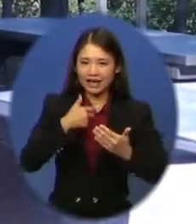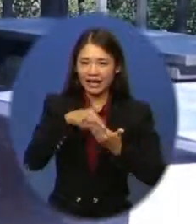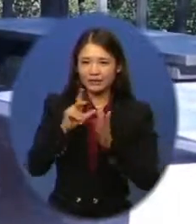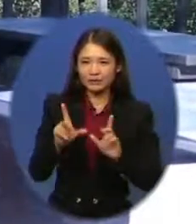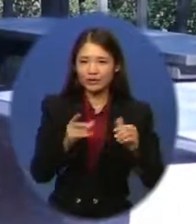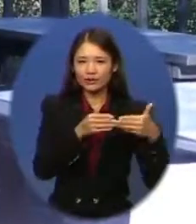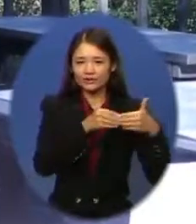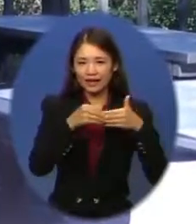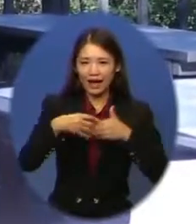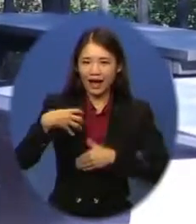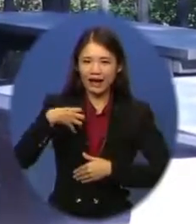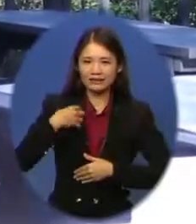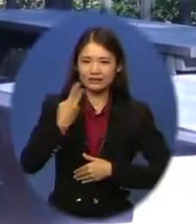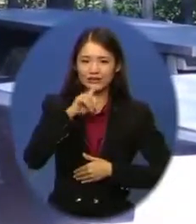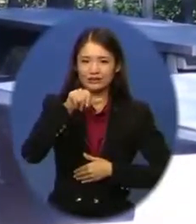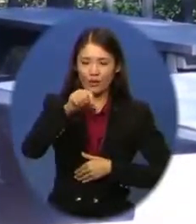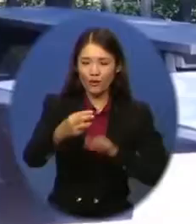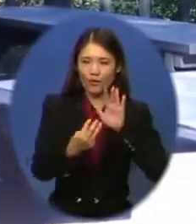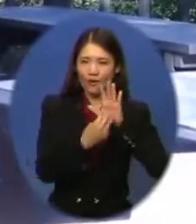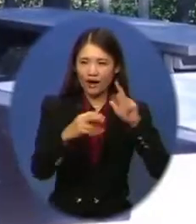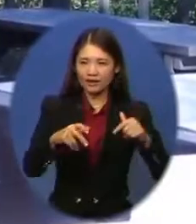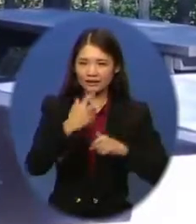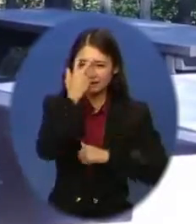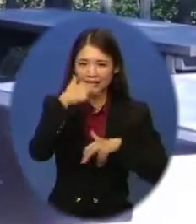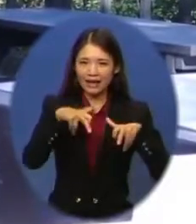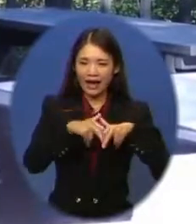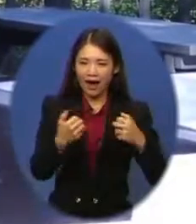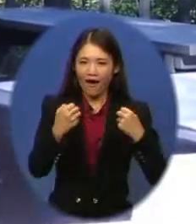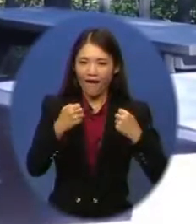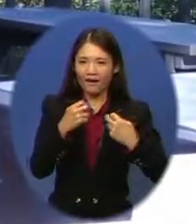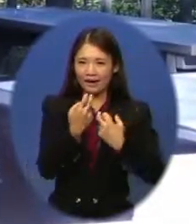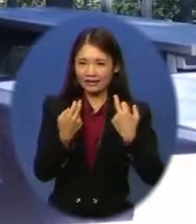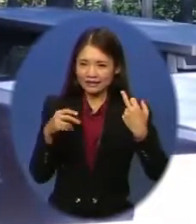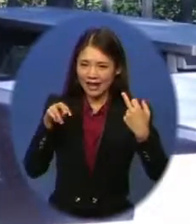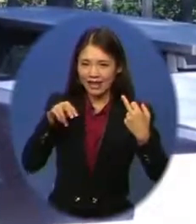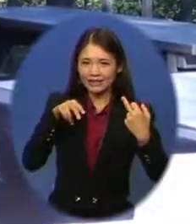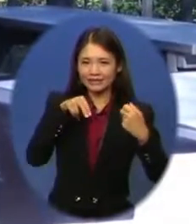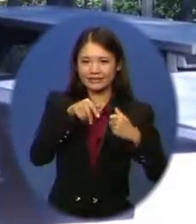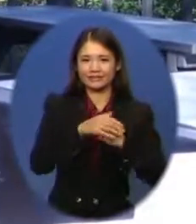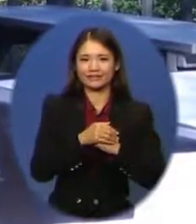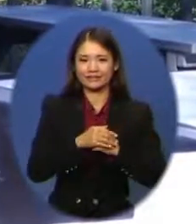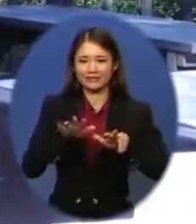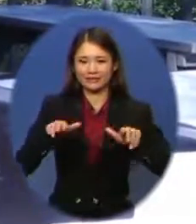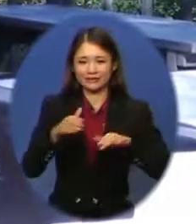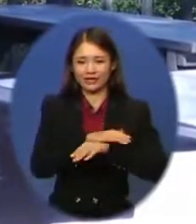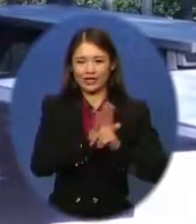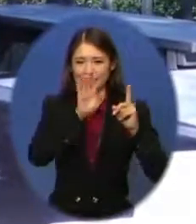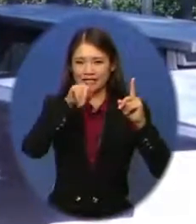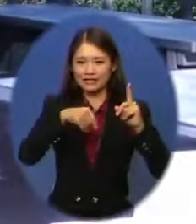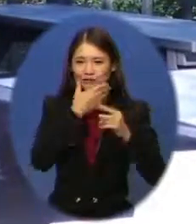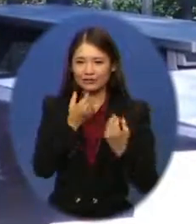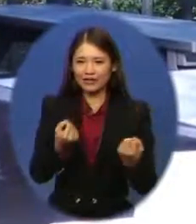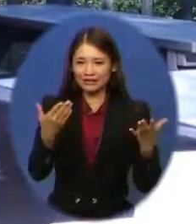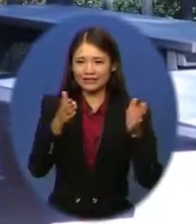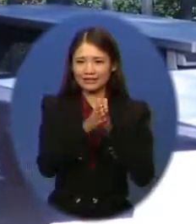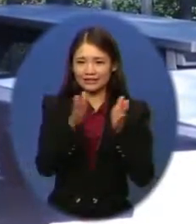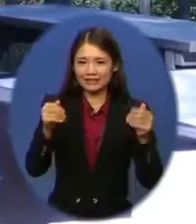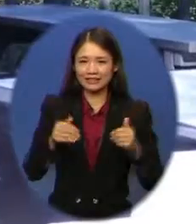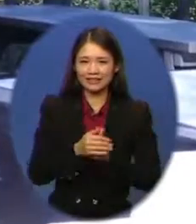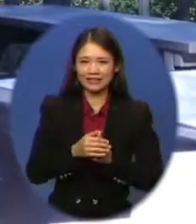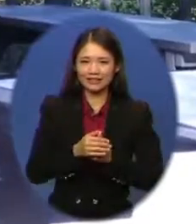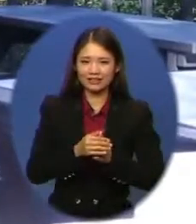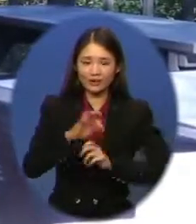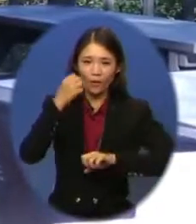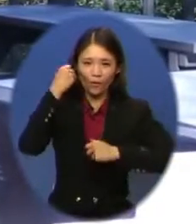하는 2015년 관악구 시각장애 건강 산책입니다. 지금 저희가 지금부터 1부 행사를 시작을 하겠습니다. 근데 1부 행사는 저희가